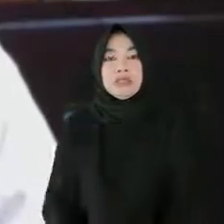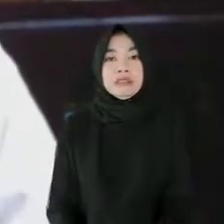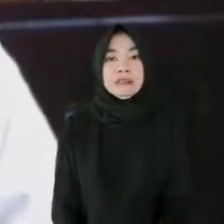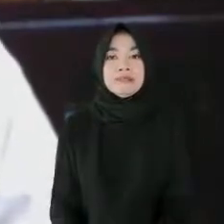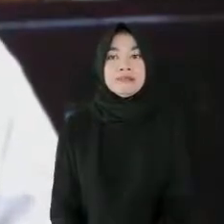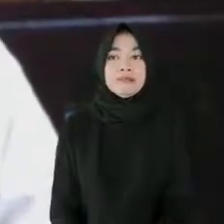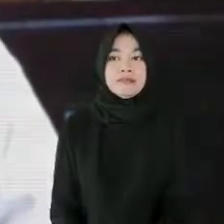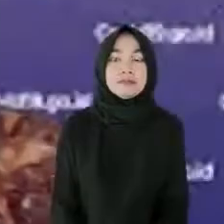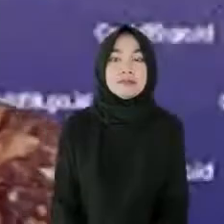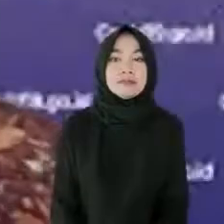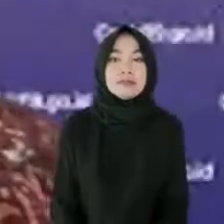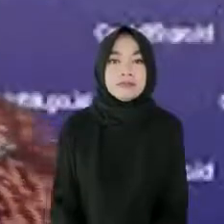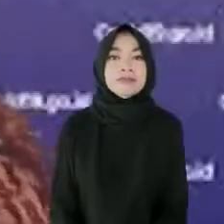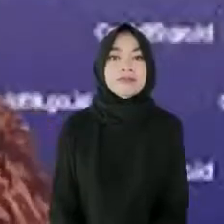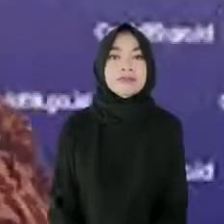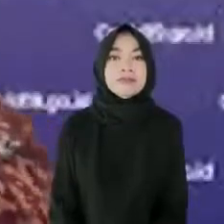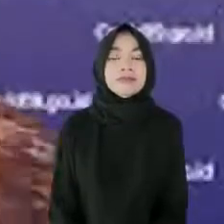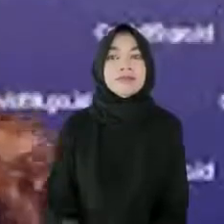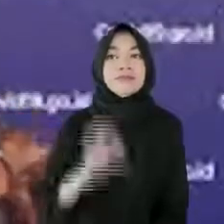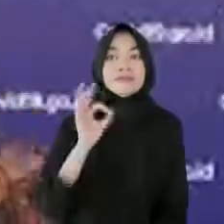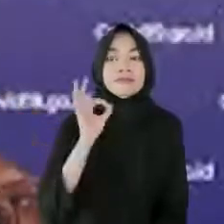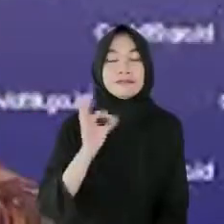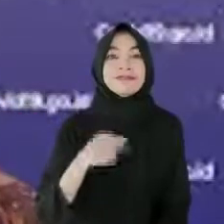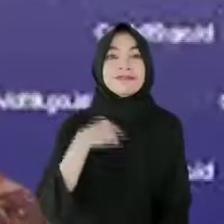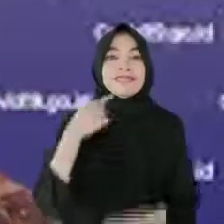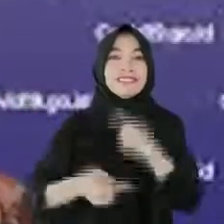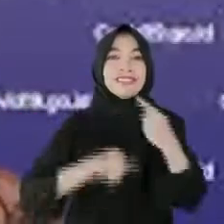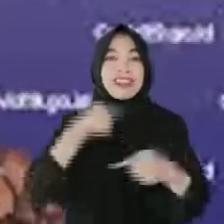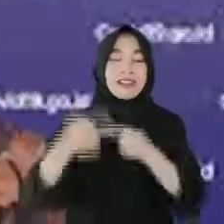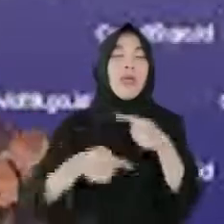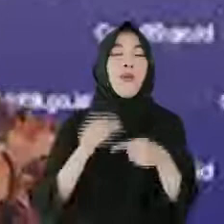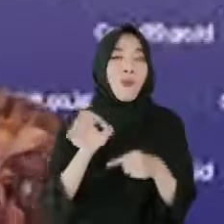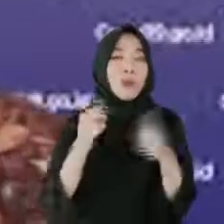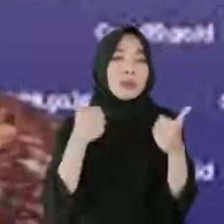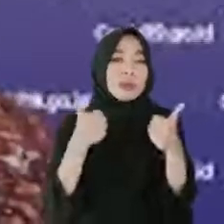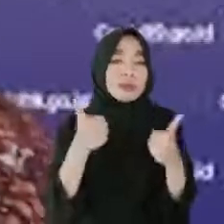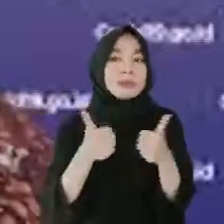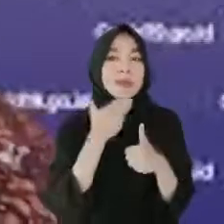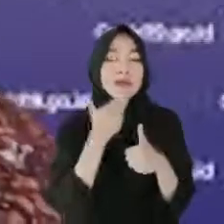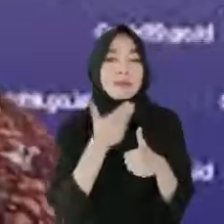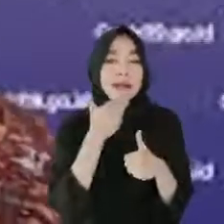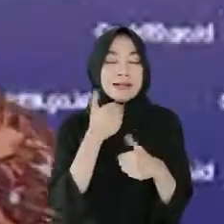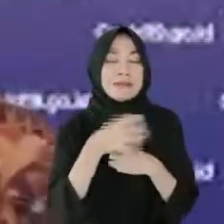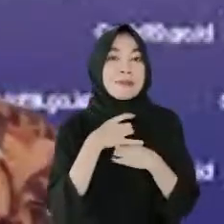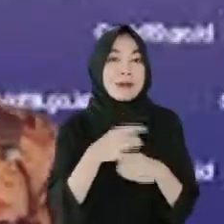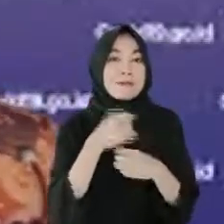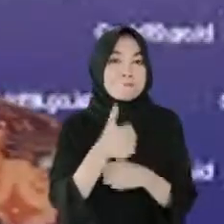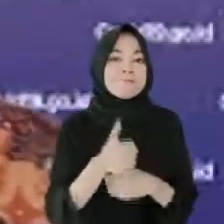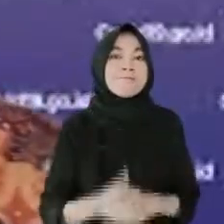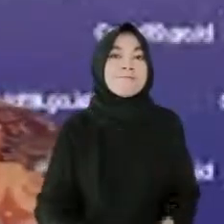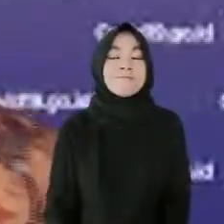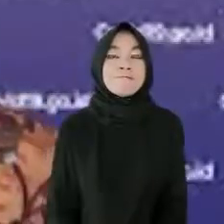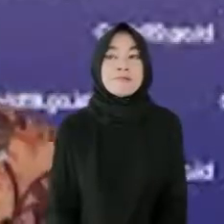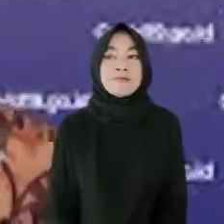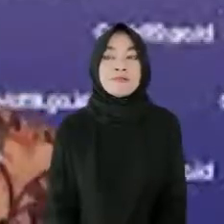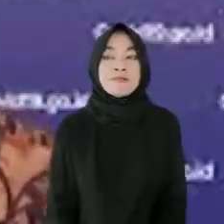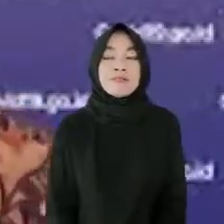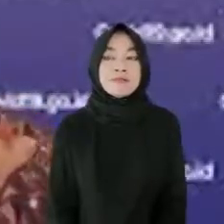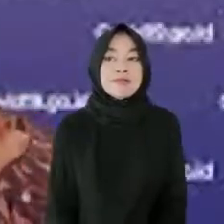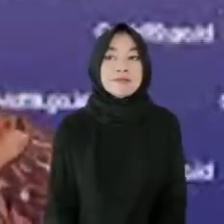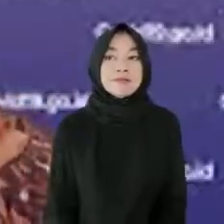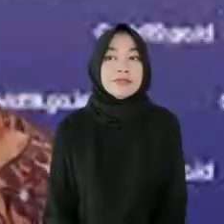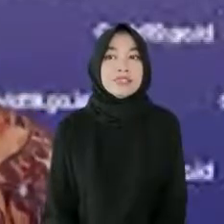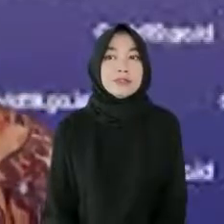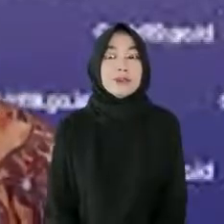Master ya terima kasih sangat menarik atas apa yang diuraikan oleh Pak Gatot jadi tidak ada